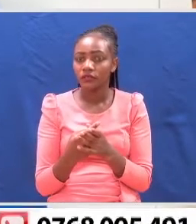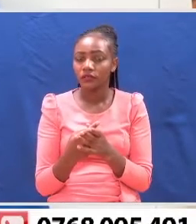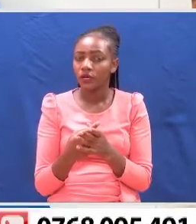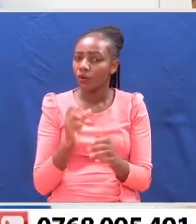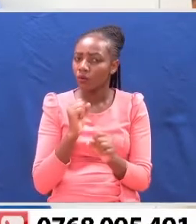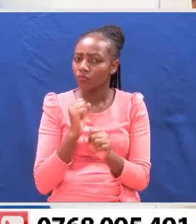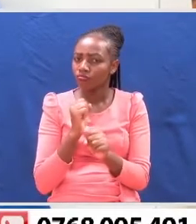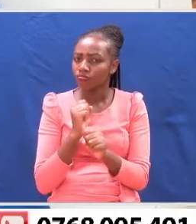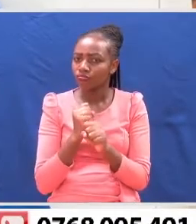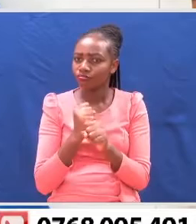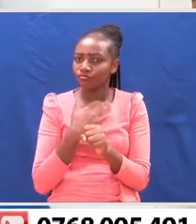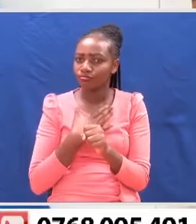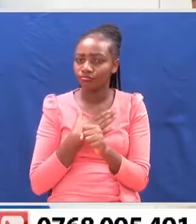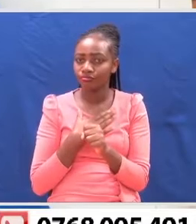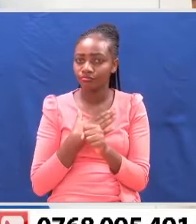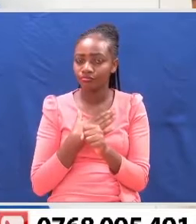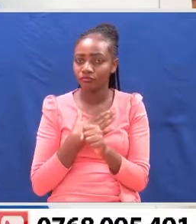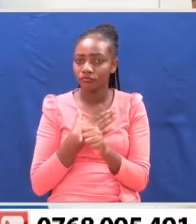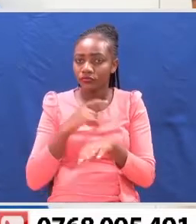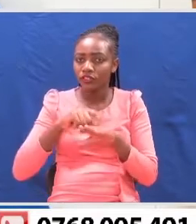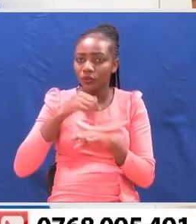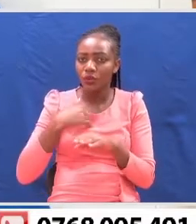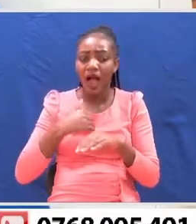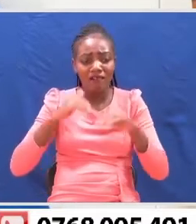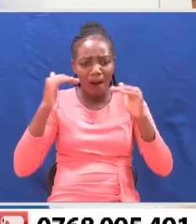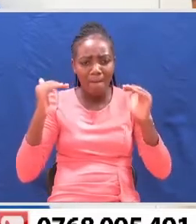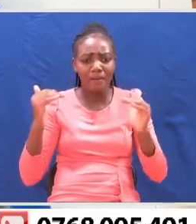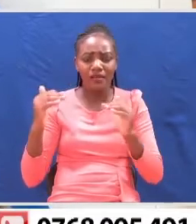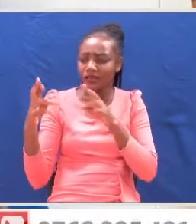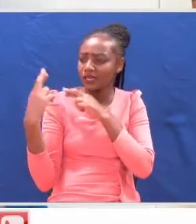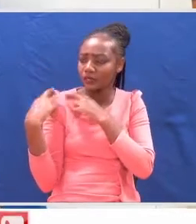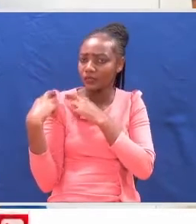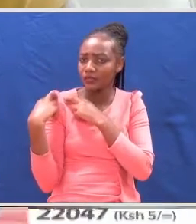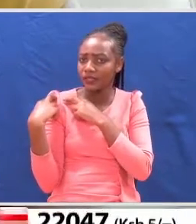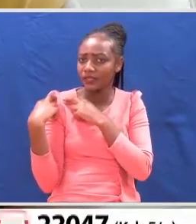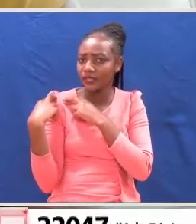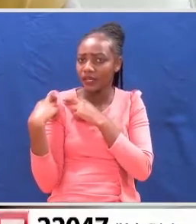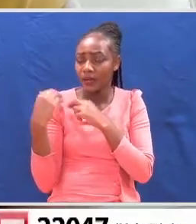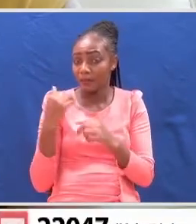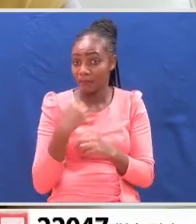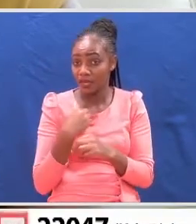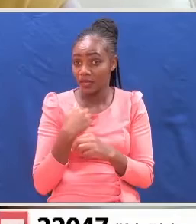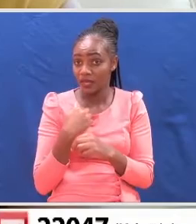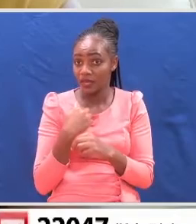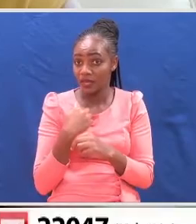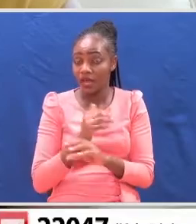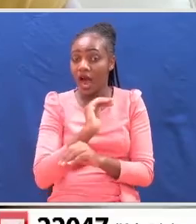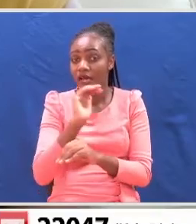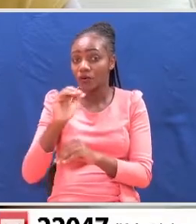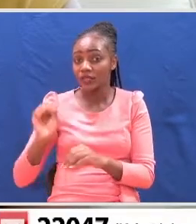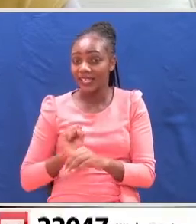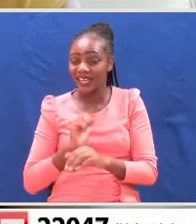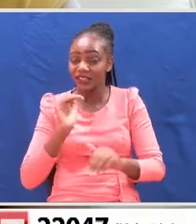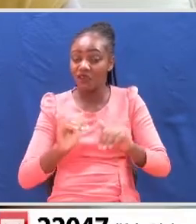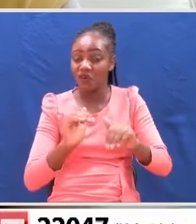sana sana masuala ya kija ambayo ni mazito mazito, nimekuwa nikiuliza Senate waweze kupiga kura,